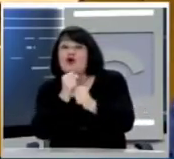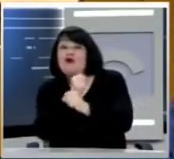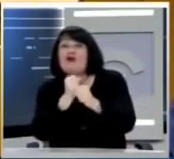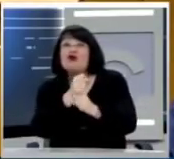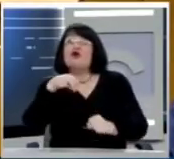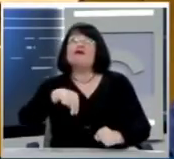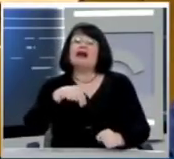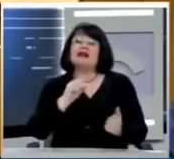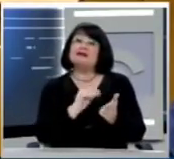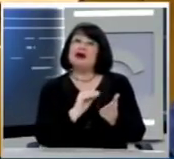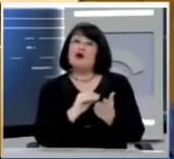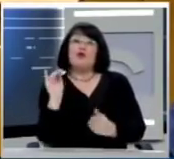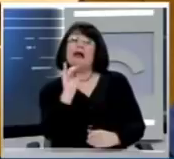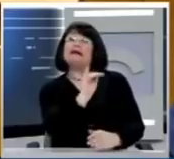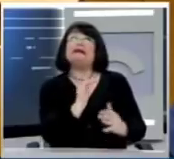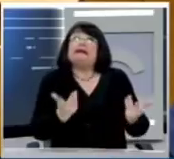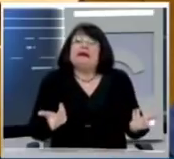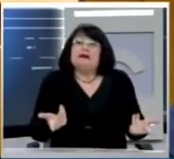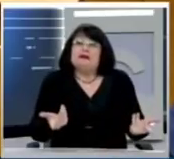Νοβάρτης επίσης, κυρίες και κύριοι βουλευτές,